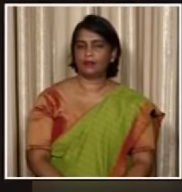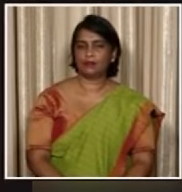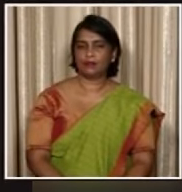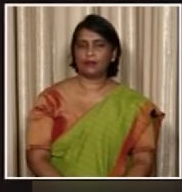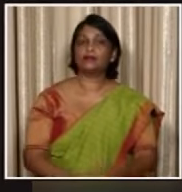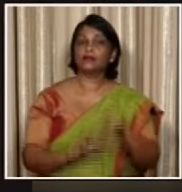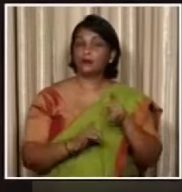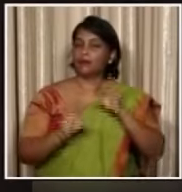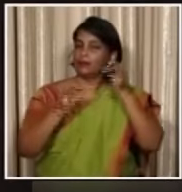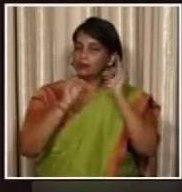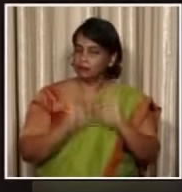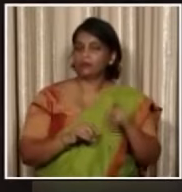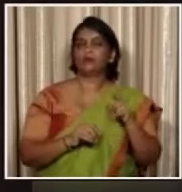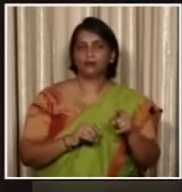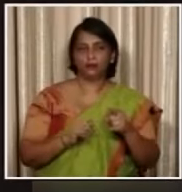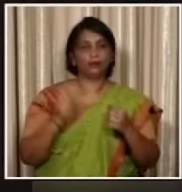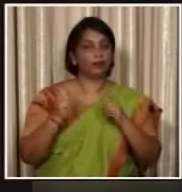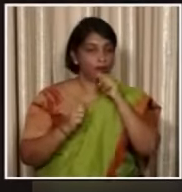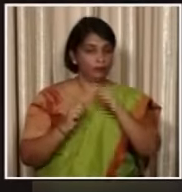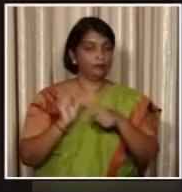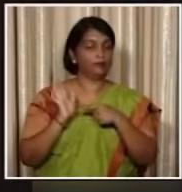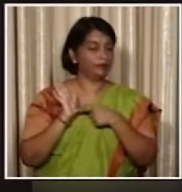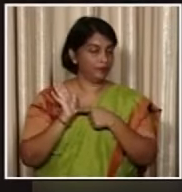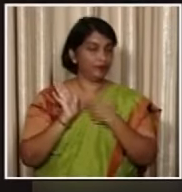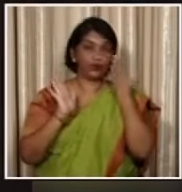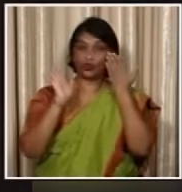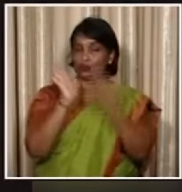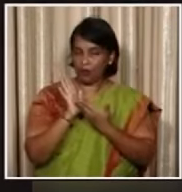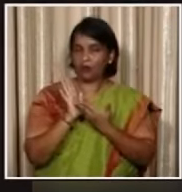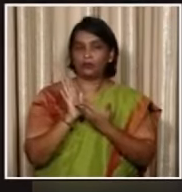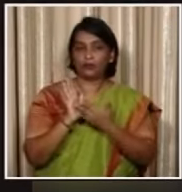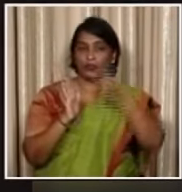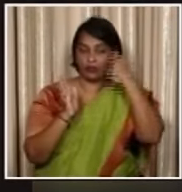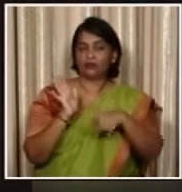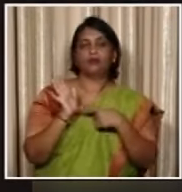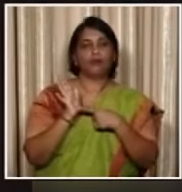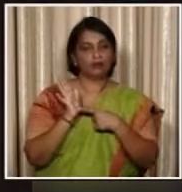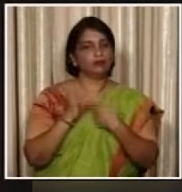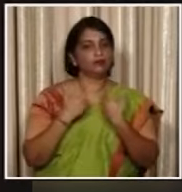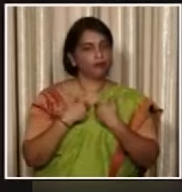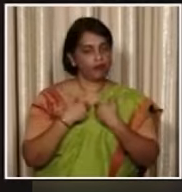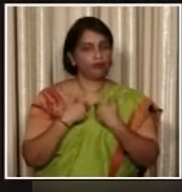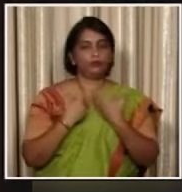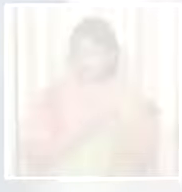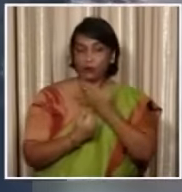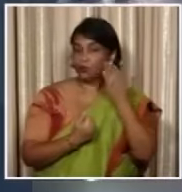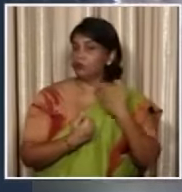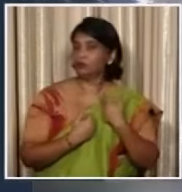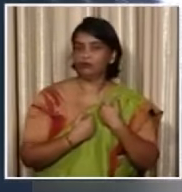ඒකට මනාව සහතික වෙන ඔප්පු කරන්න පුළුවන් සාක්ෂිය තමයි අපිට මේක බාරගන්න